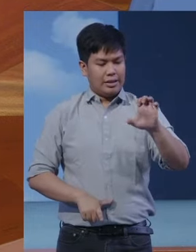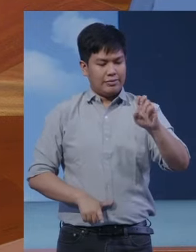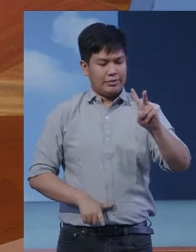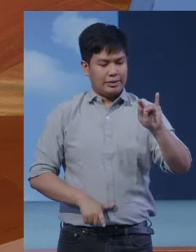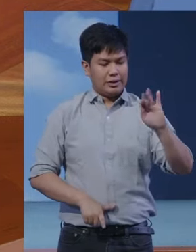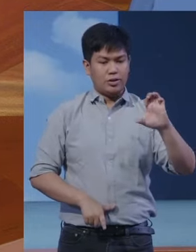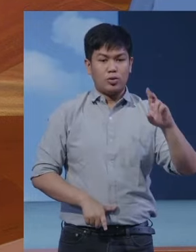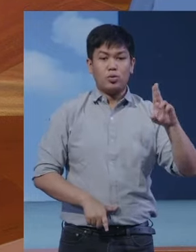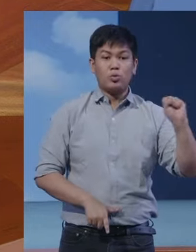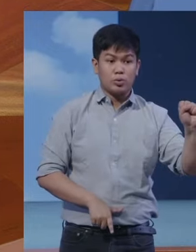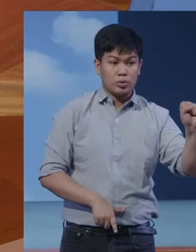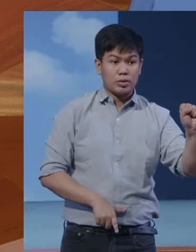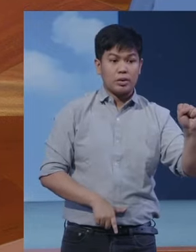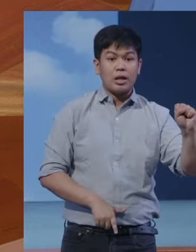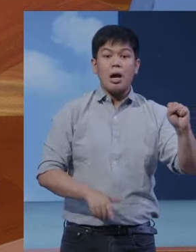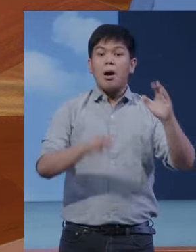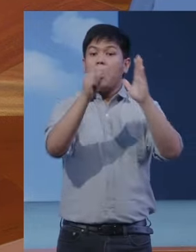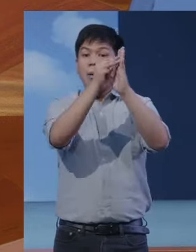pwedeng